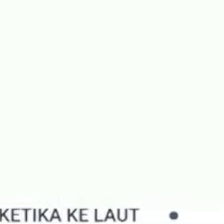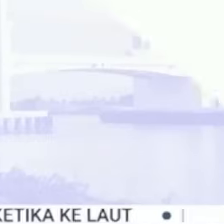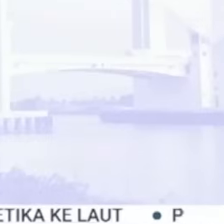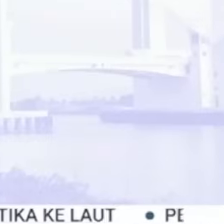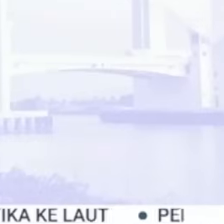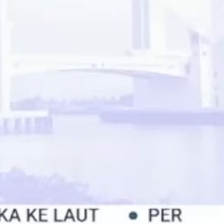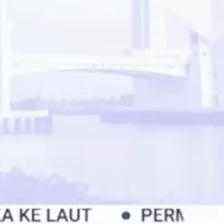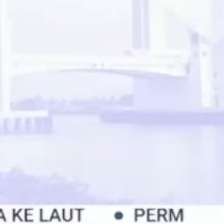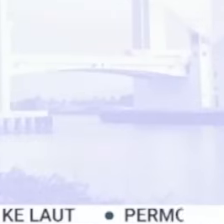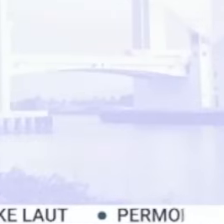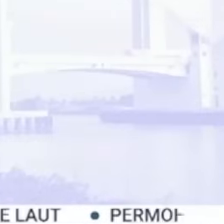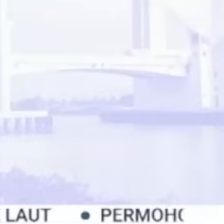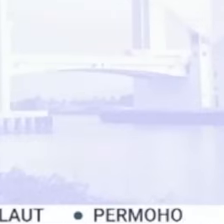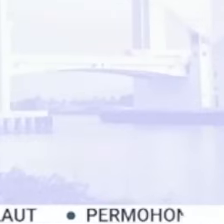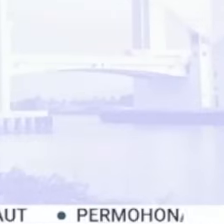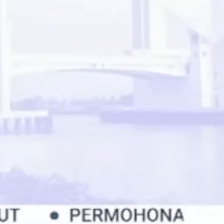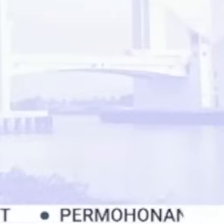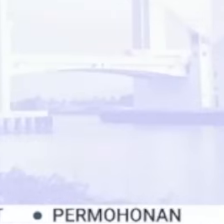itu